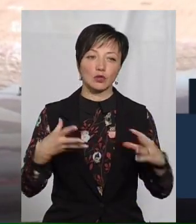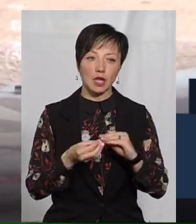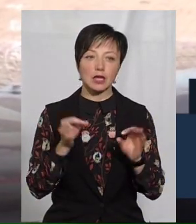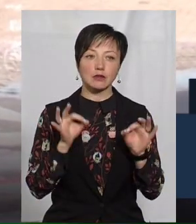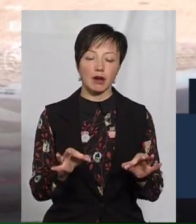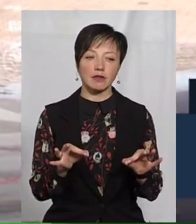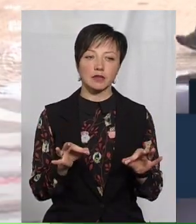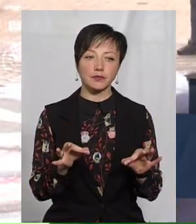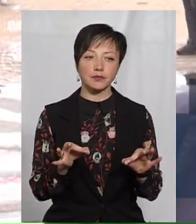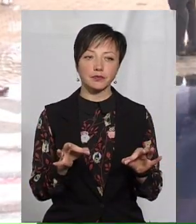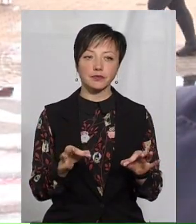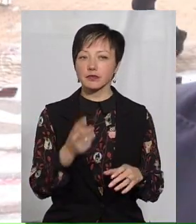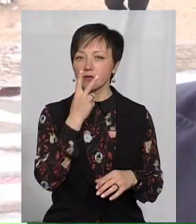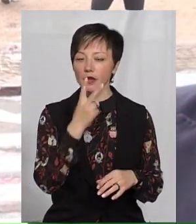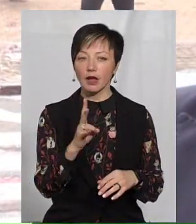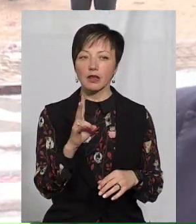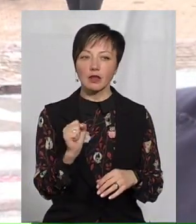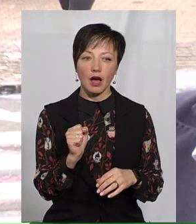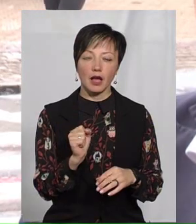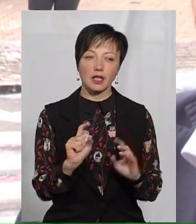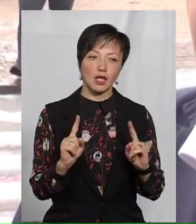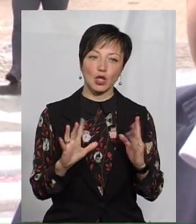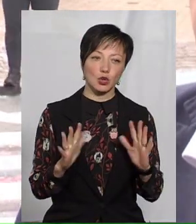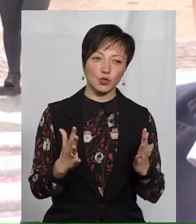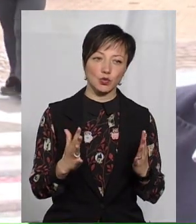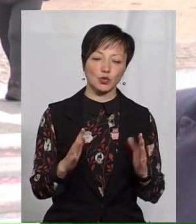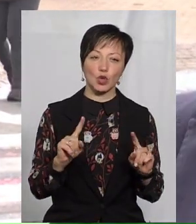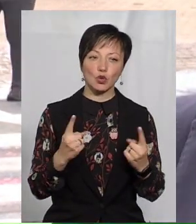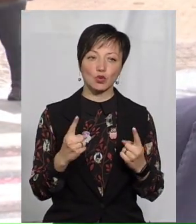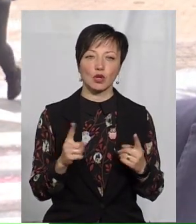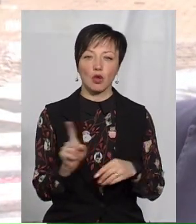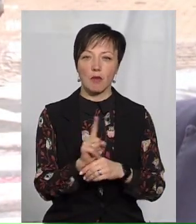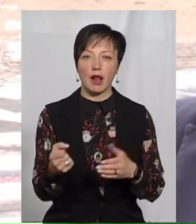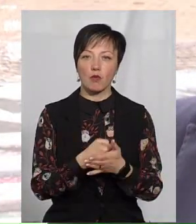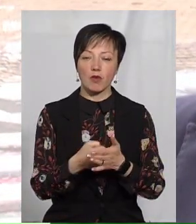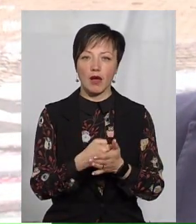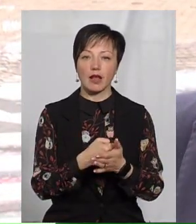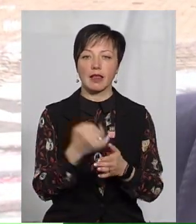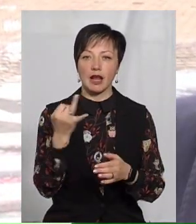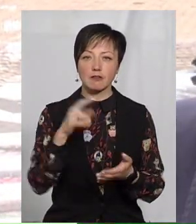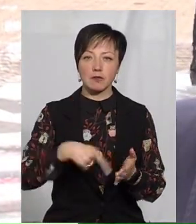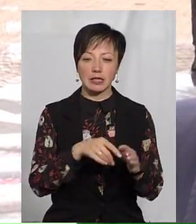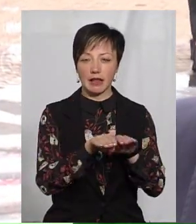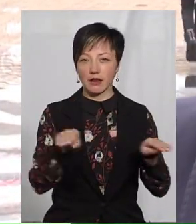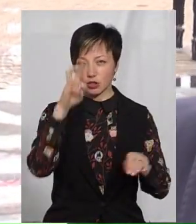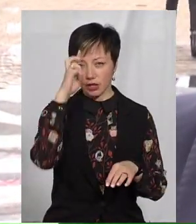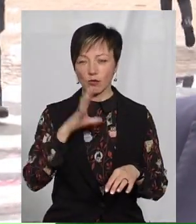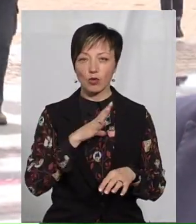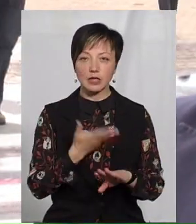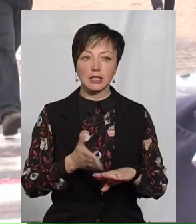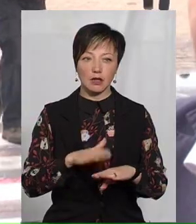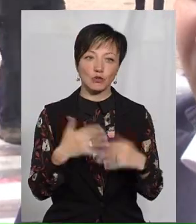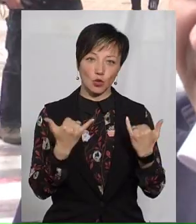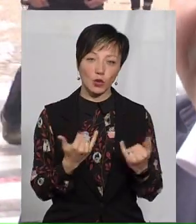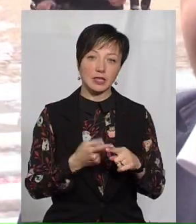насправді, зважаючи на не зовсім, скажімо так, нормальне лобіювання інтересів міста на рівні держави, завжди це було складно. Ну, мені